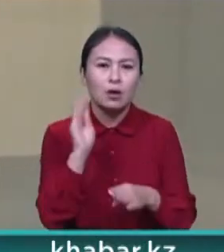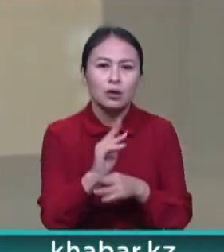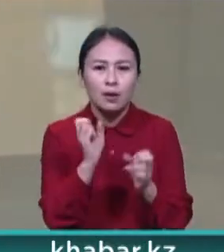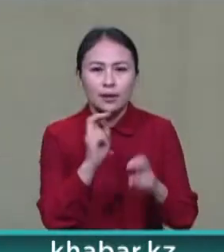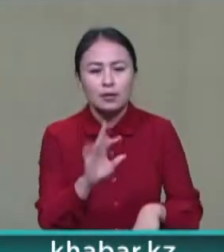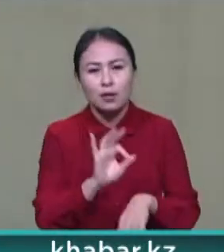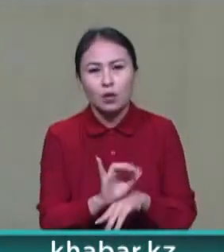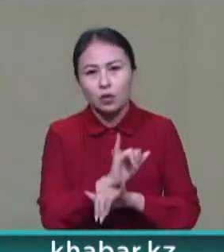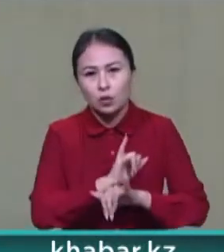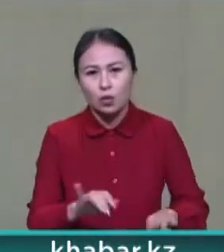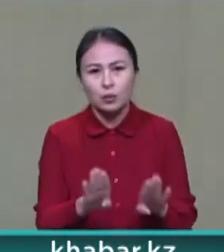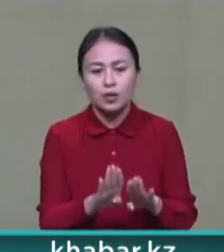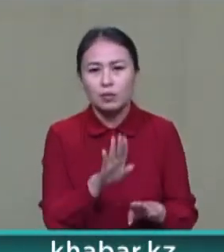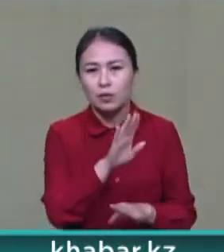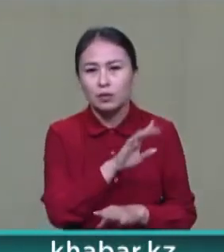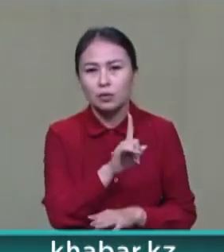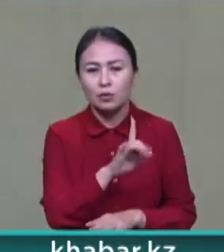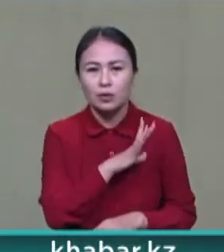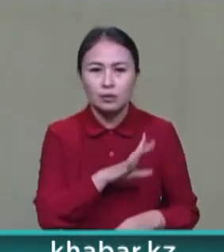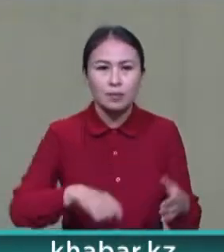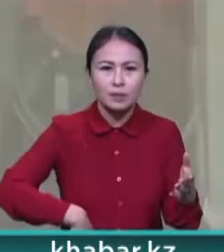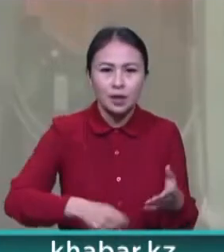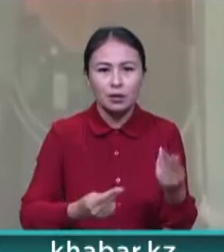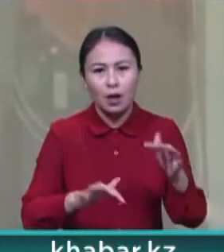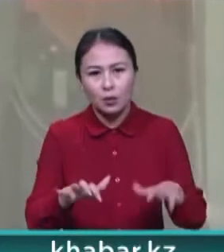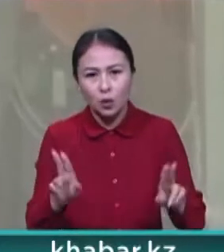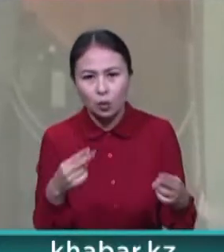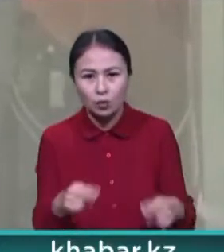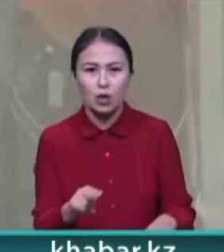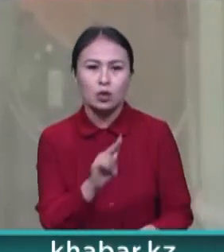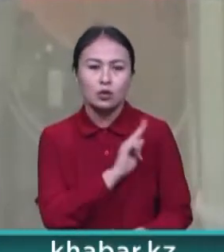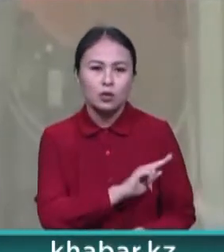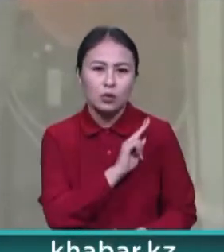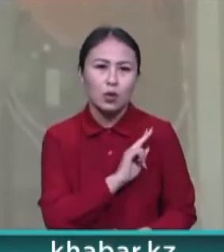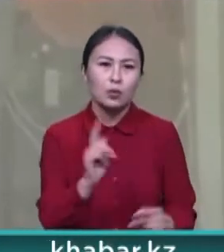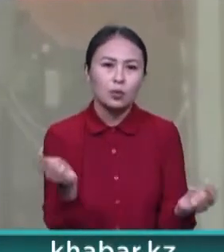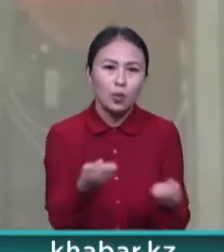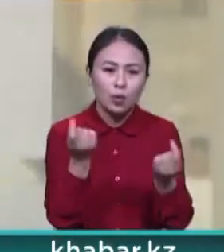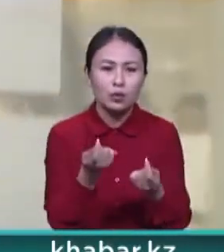қауіпті індеттің кең таралуына жол бермеу мақсатында бильярд компьютер клубтарының